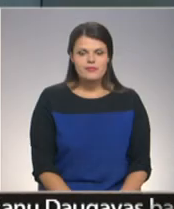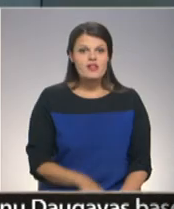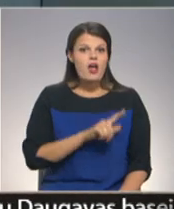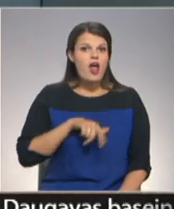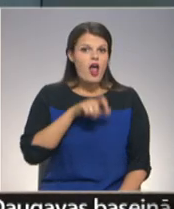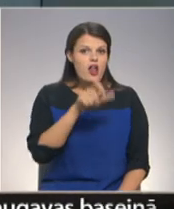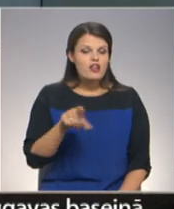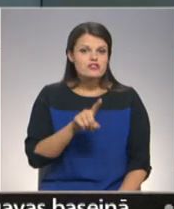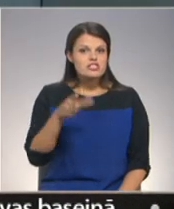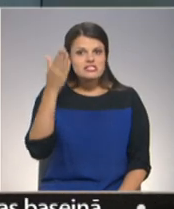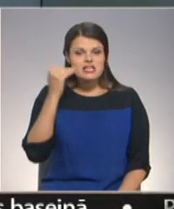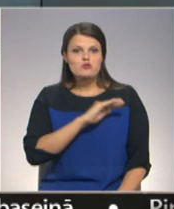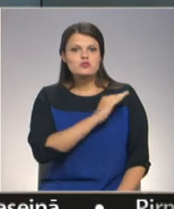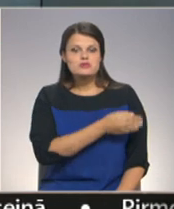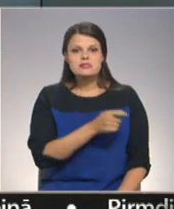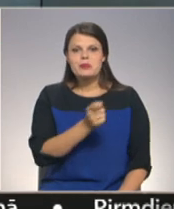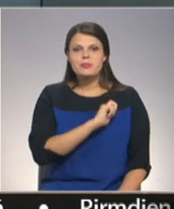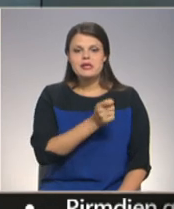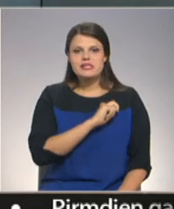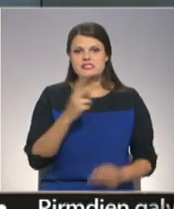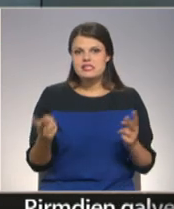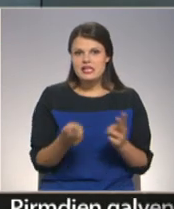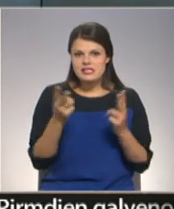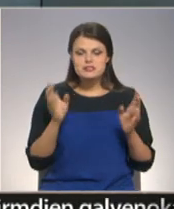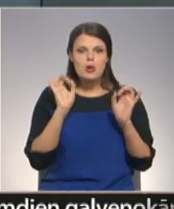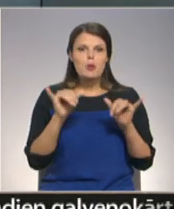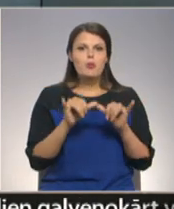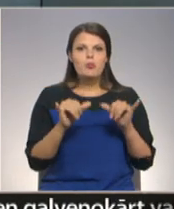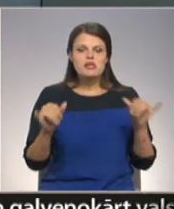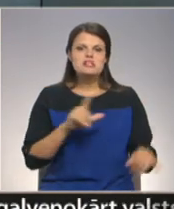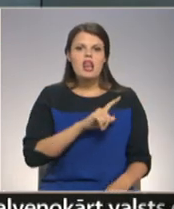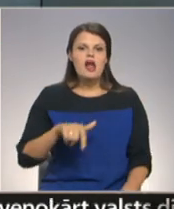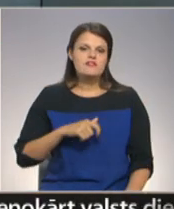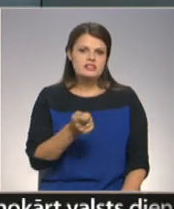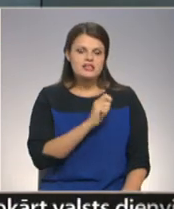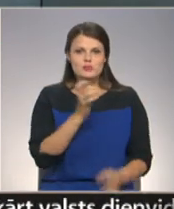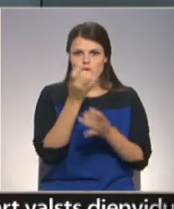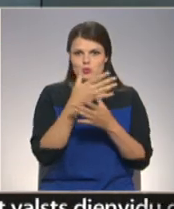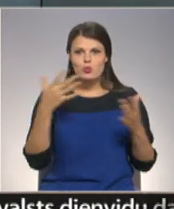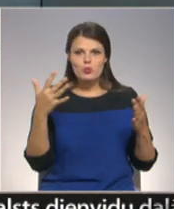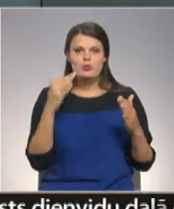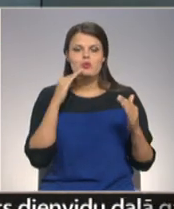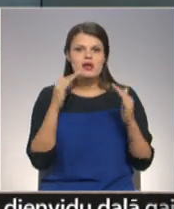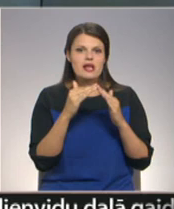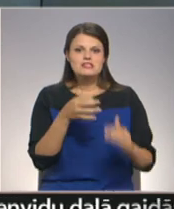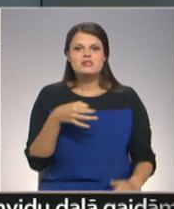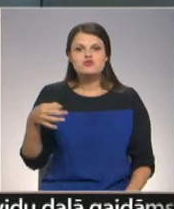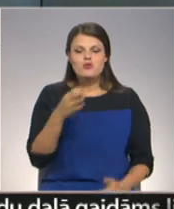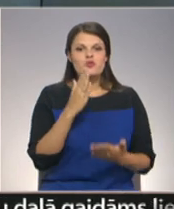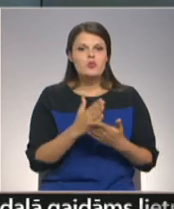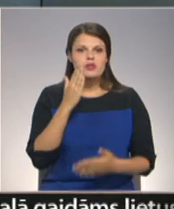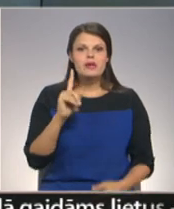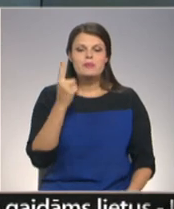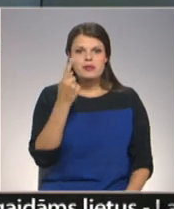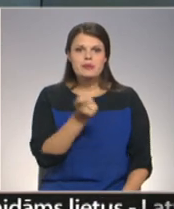Latviešiem ir senas un spēcīgas pirti iešanas tradīcijas. Popularizējot latviskā spirts kultūru, Rēzeknes